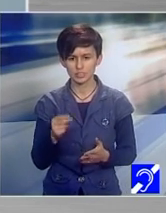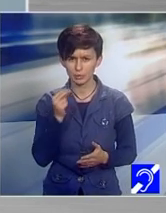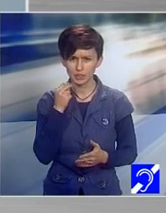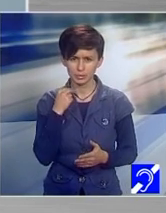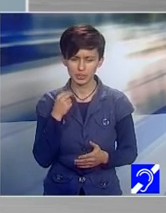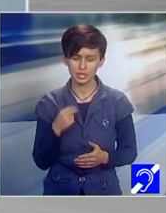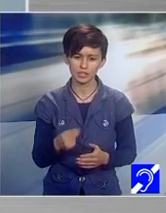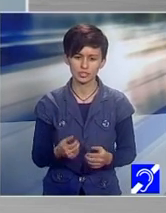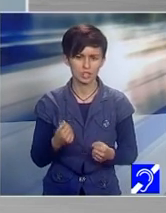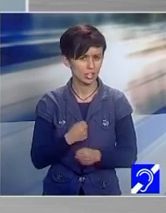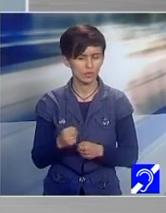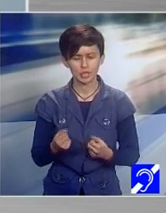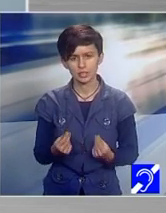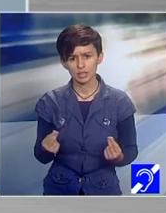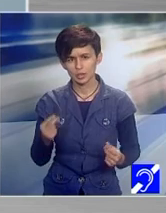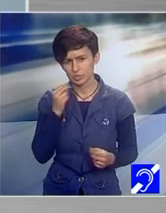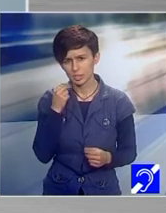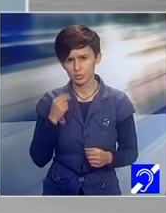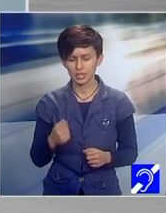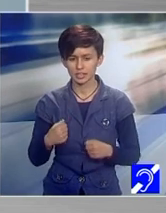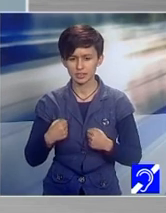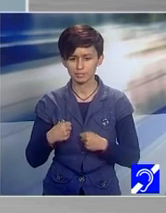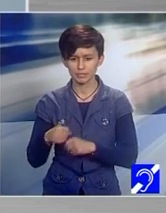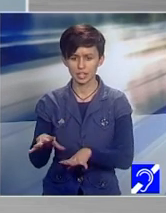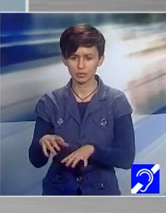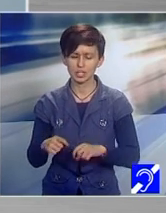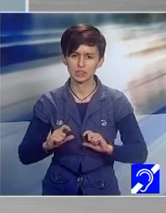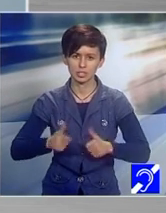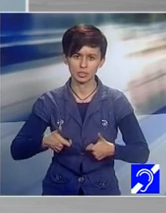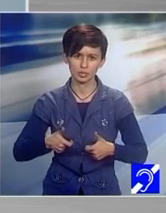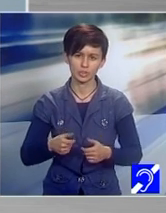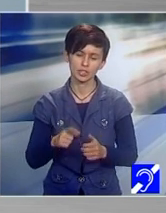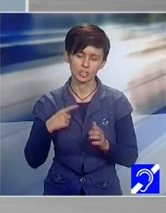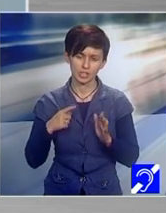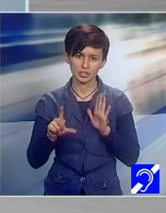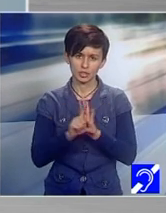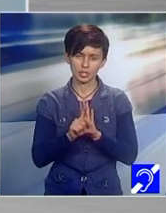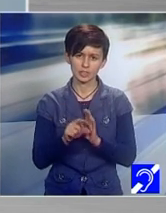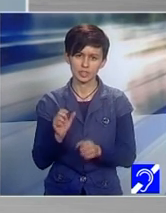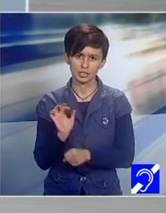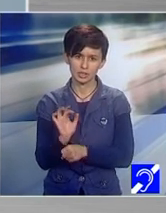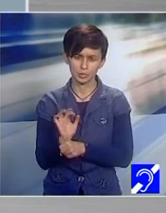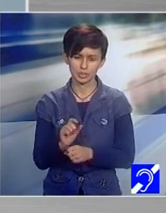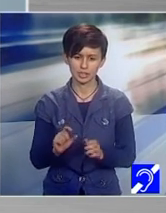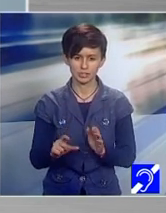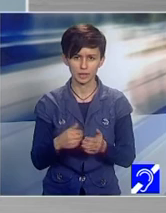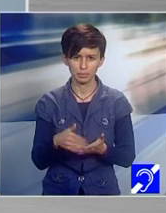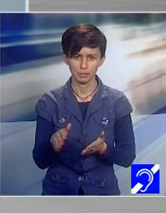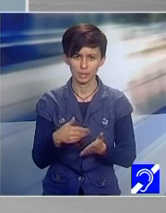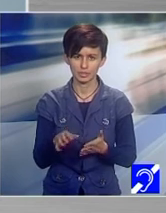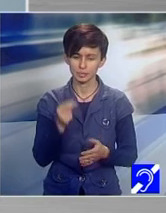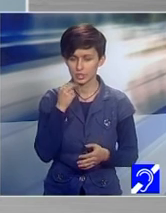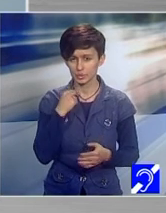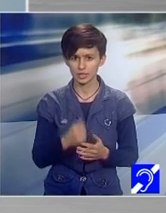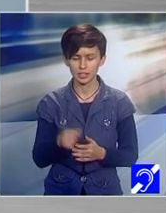de tone de alimente ajung la gunoi, deși avem o lege pentru combaterea risipei alimentare. Mari comercianți ar trebui să